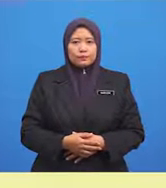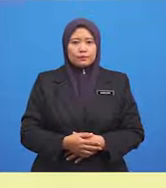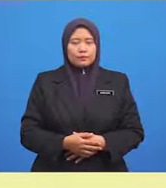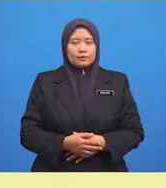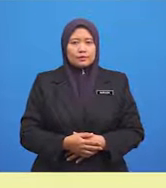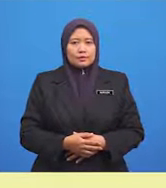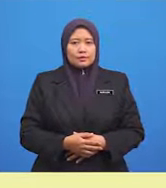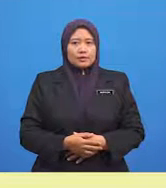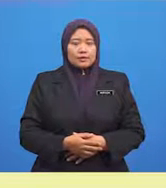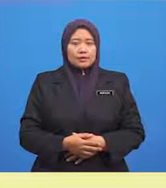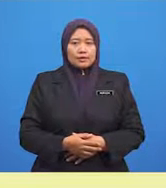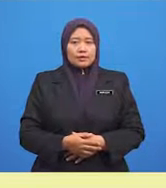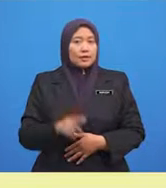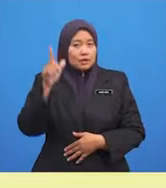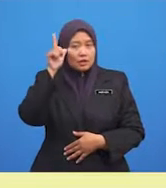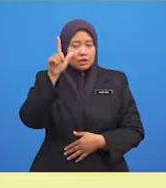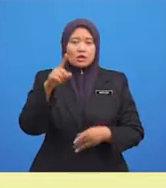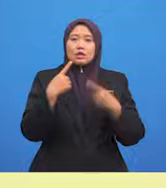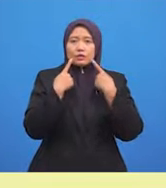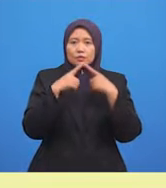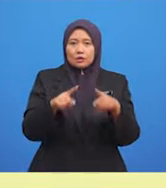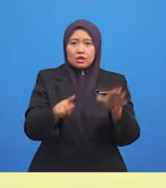Kita lihat pula jawapan bagi